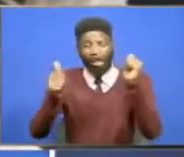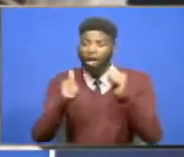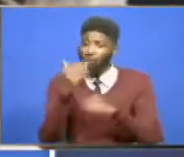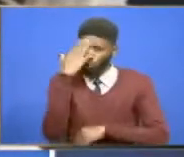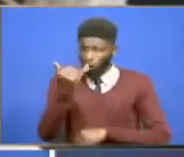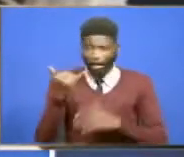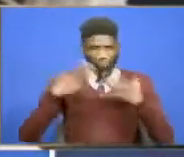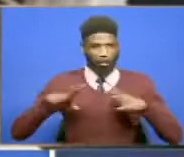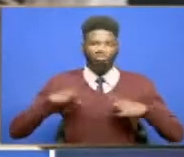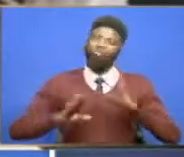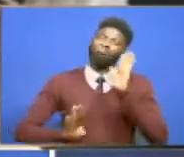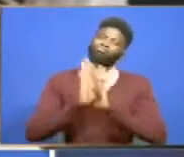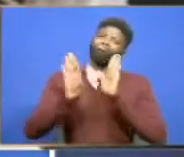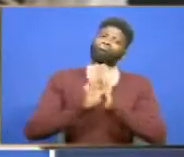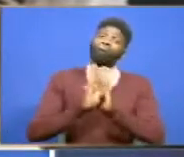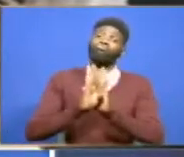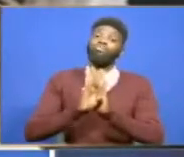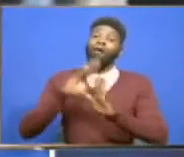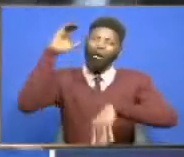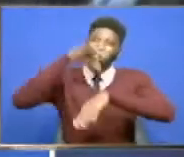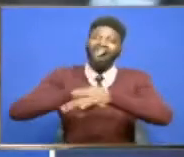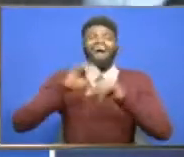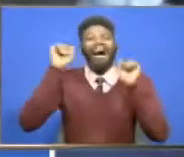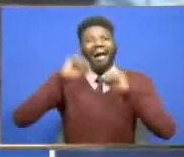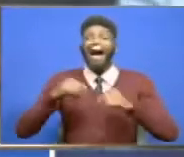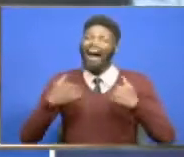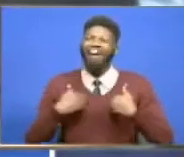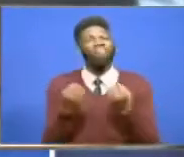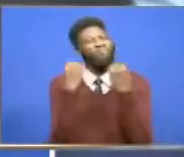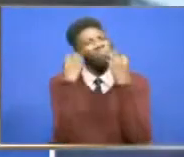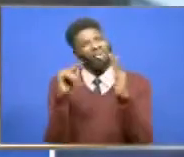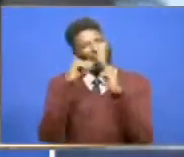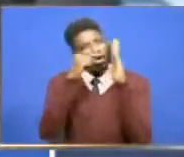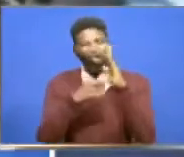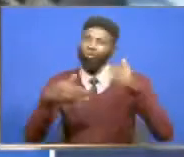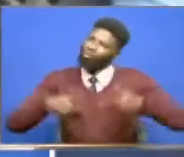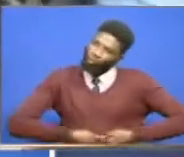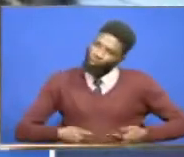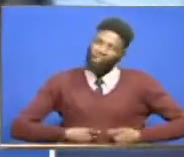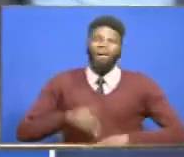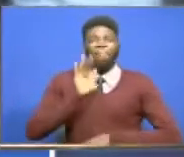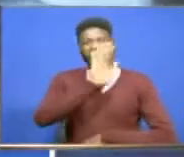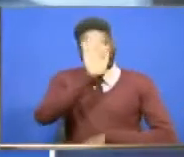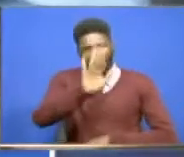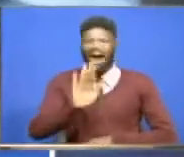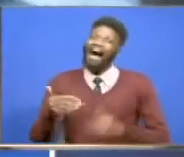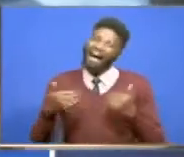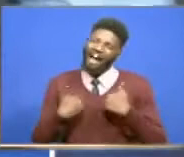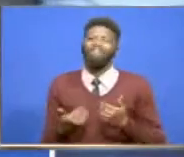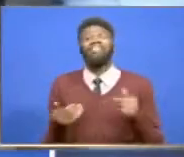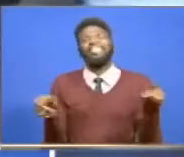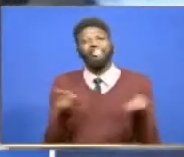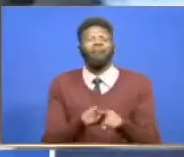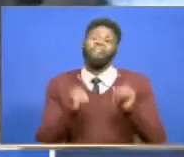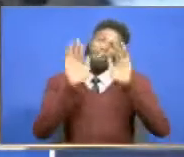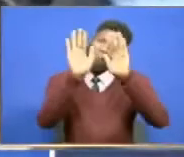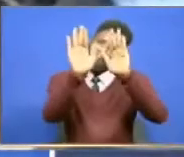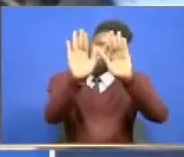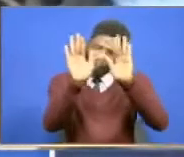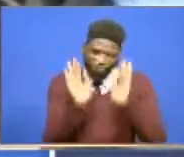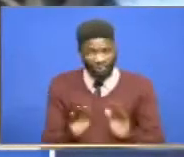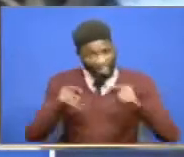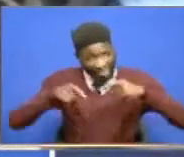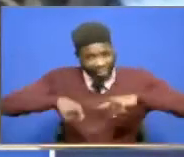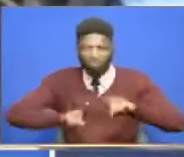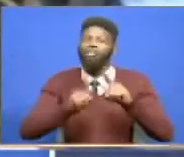kupata maendeleo. Na kuna mengi ambayo ni ya vijana ambayo kwamba pia ni muhimu muweze